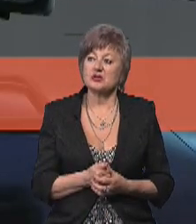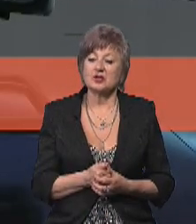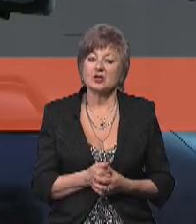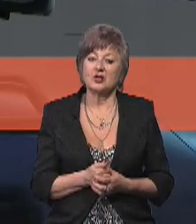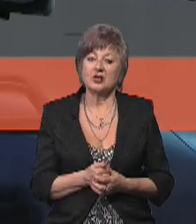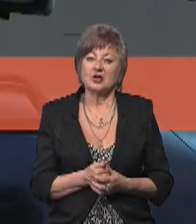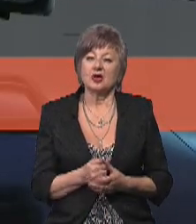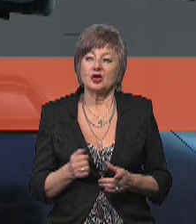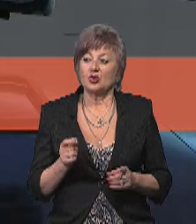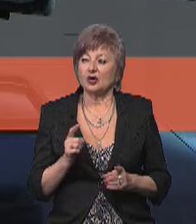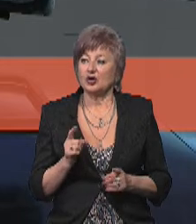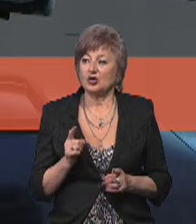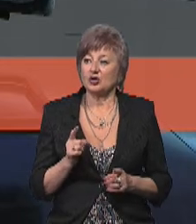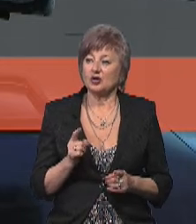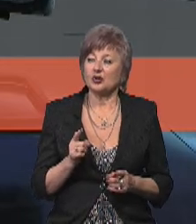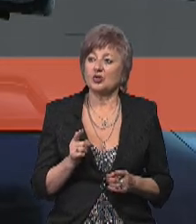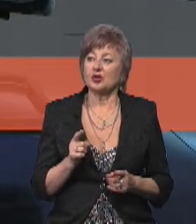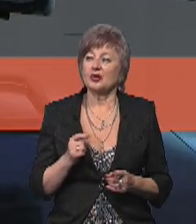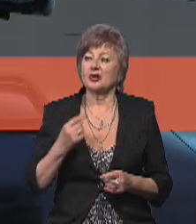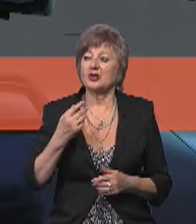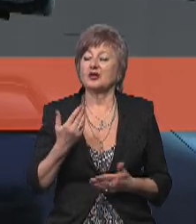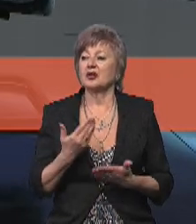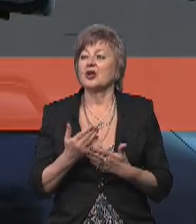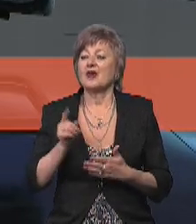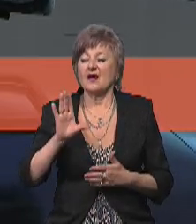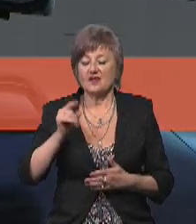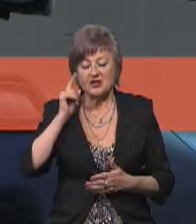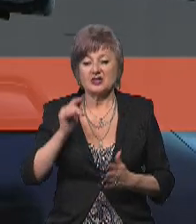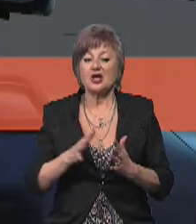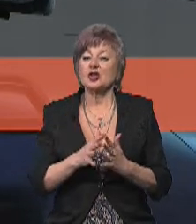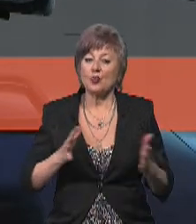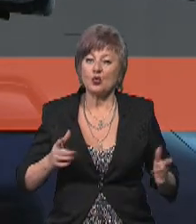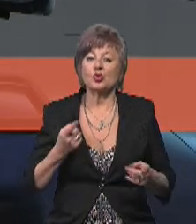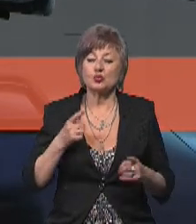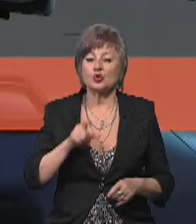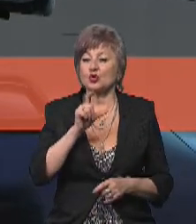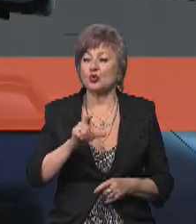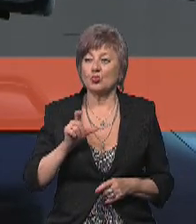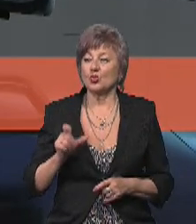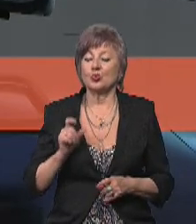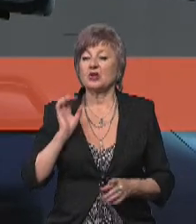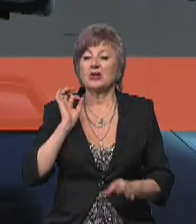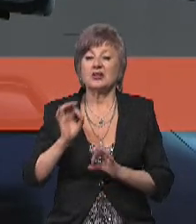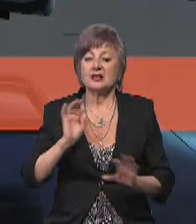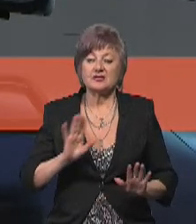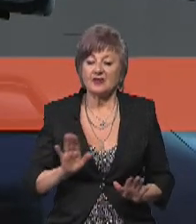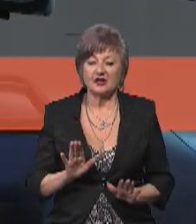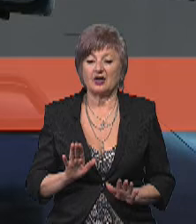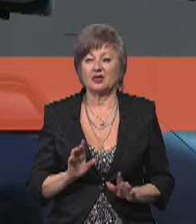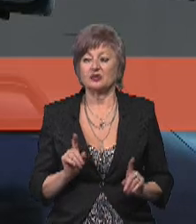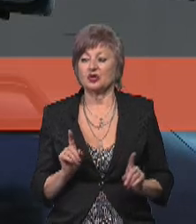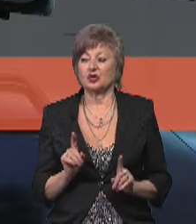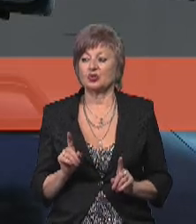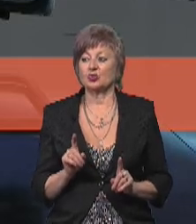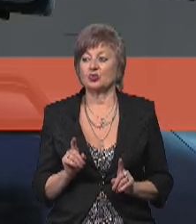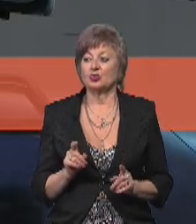Шевченко наголошувала, що зафіксовано два випадки, а відбувається їх значно більше, через те, що люди не позиваються. От прокоментуйте, будь ласка,